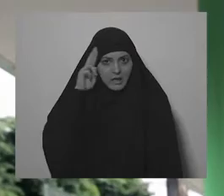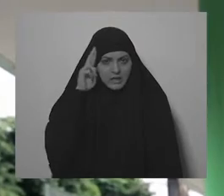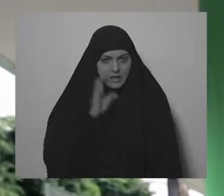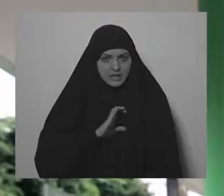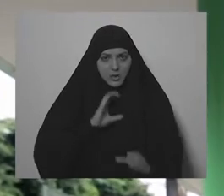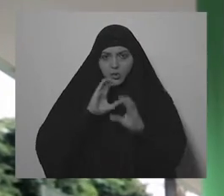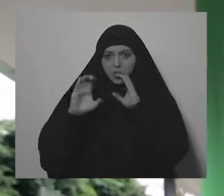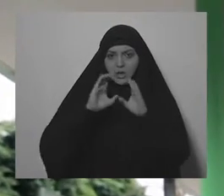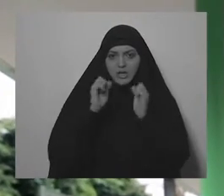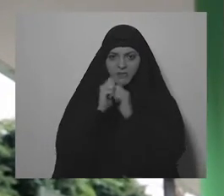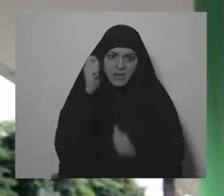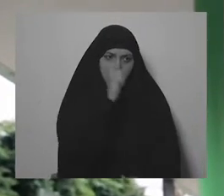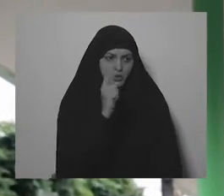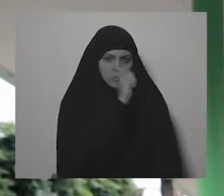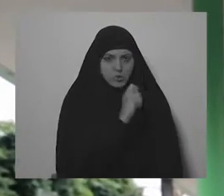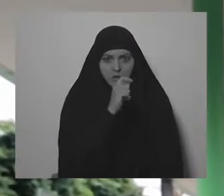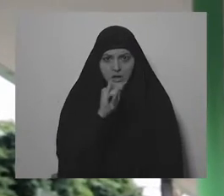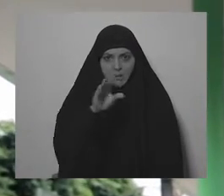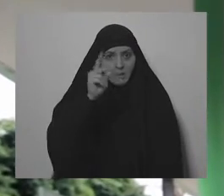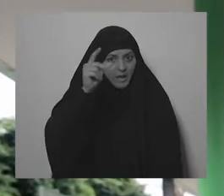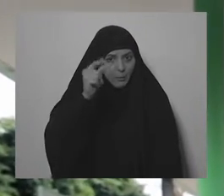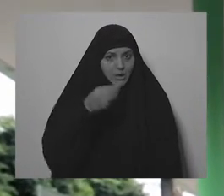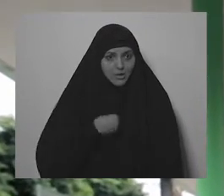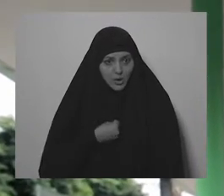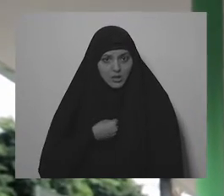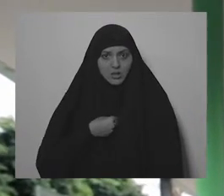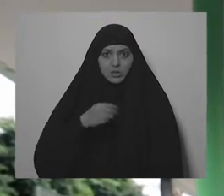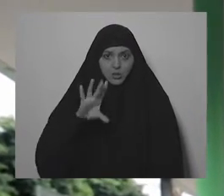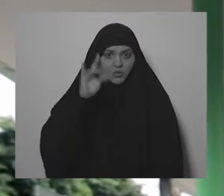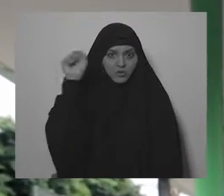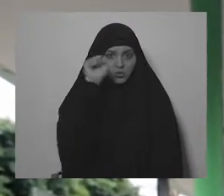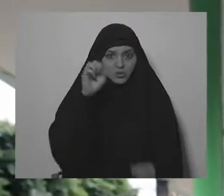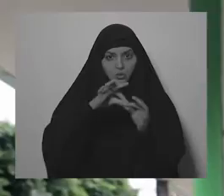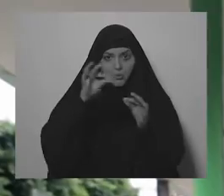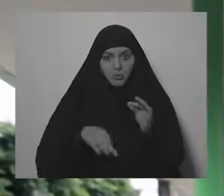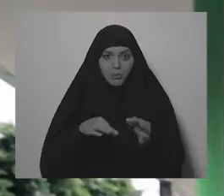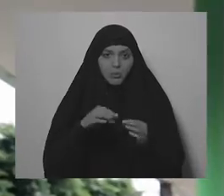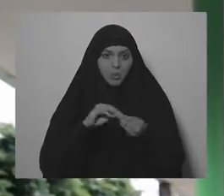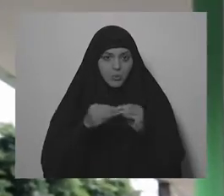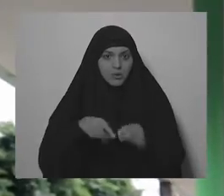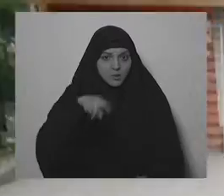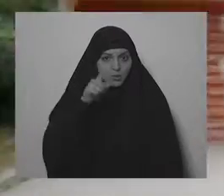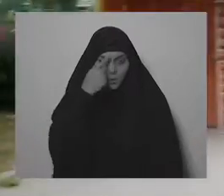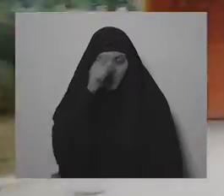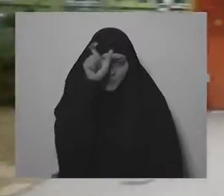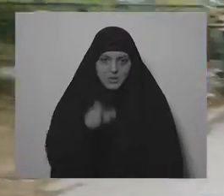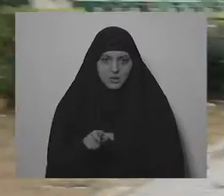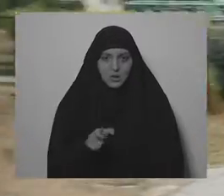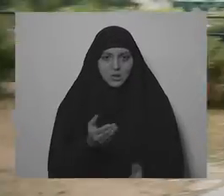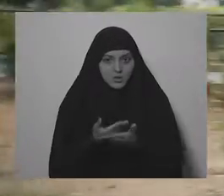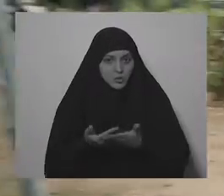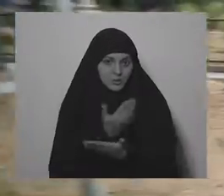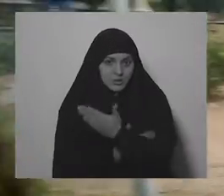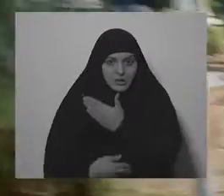qu'on essaye de communiquer avec les associations qui nous permet de résoudre les problèmes, surtout des personnes